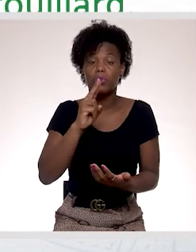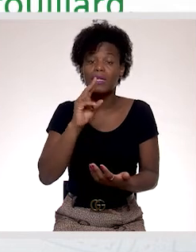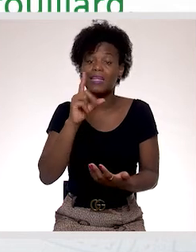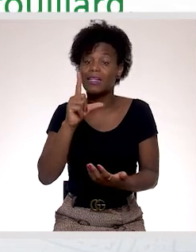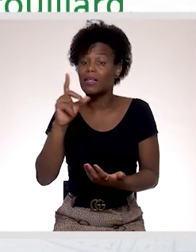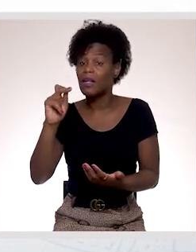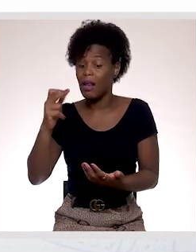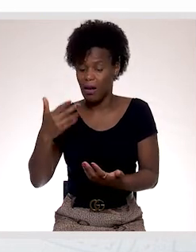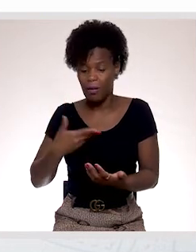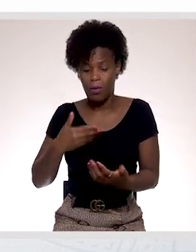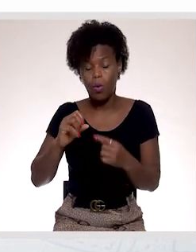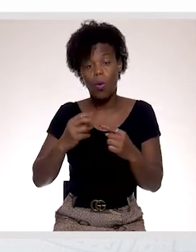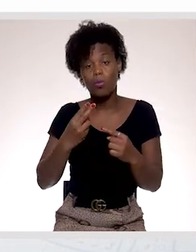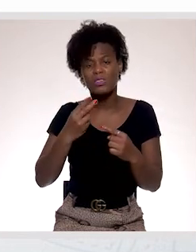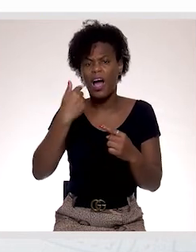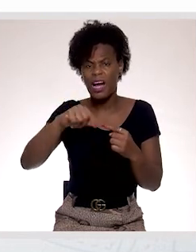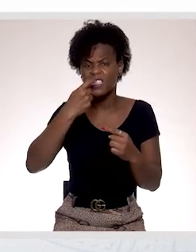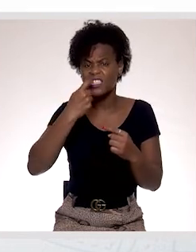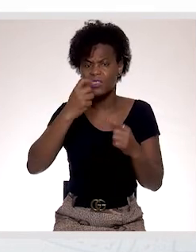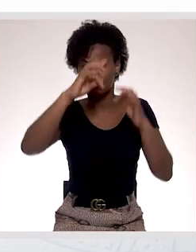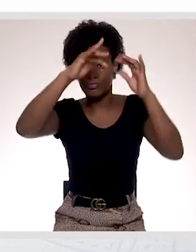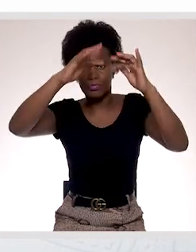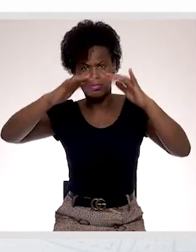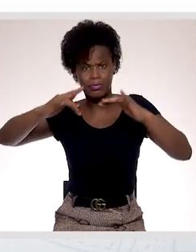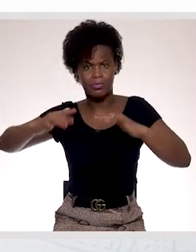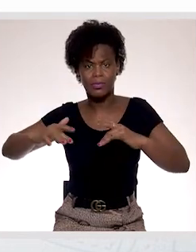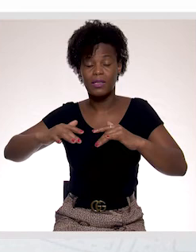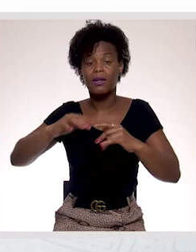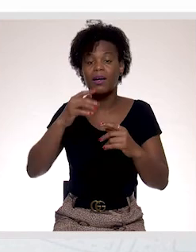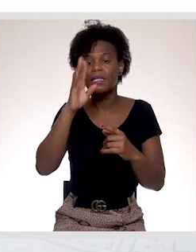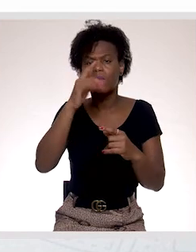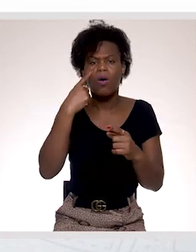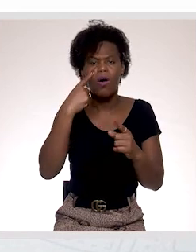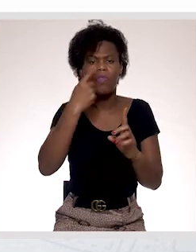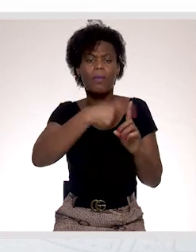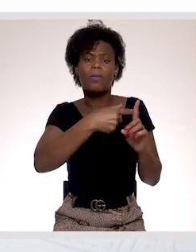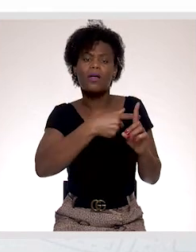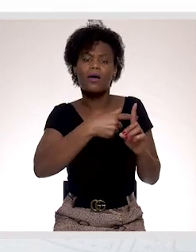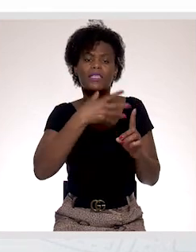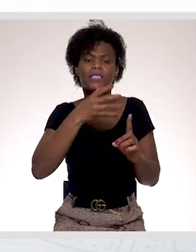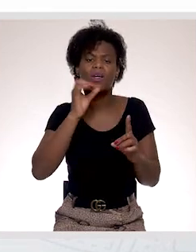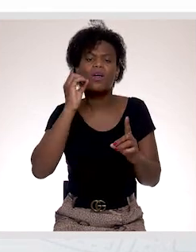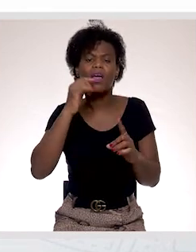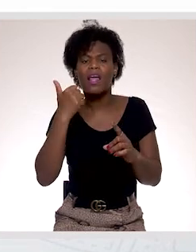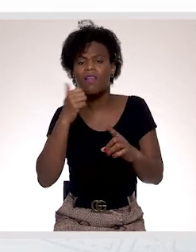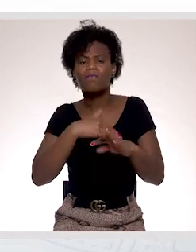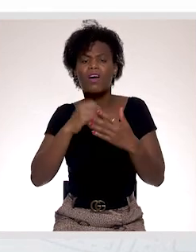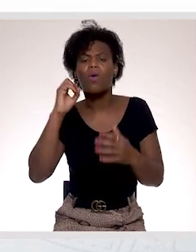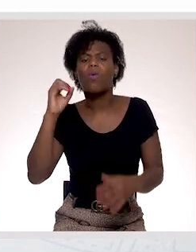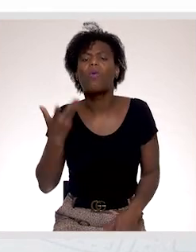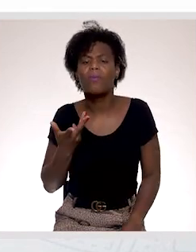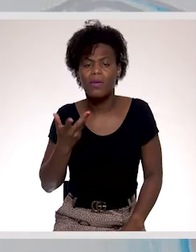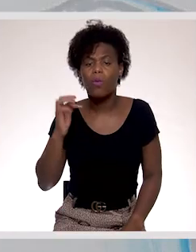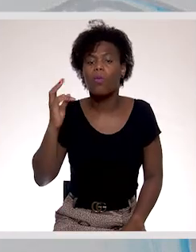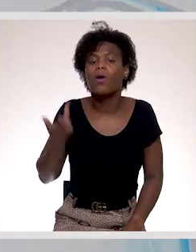grêle. Et pour connaître la température, on dit « il fait combien ?»